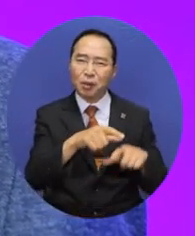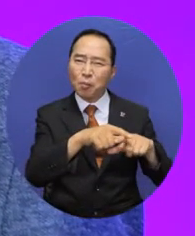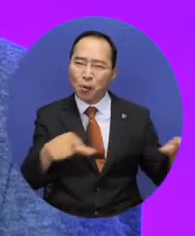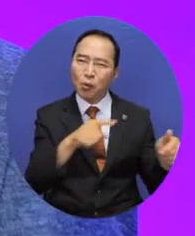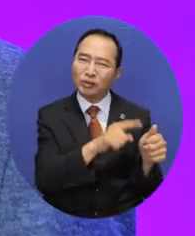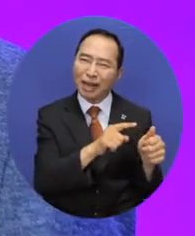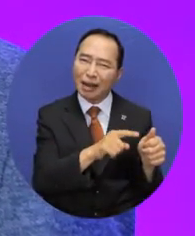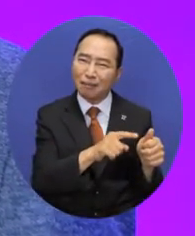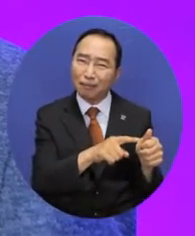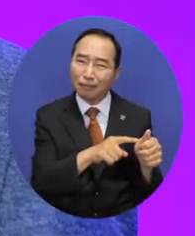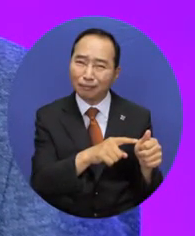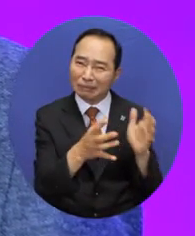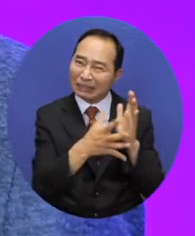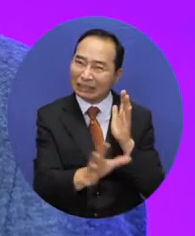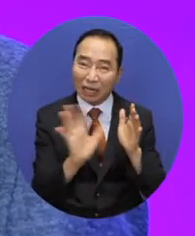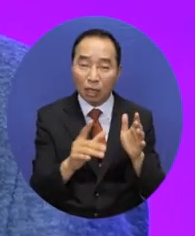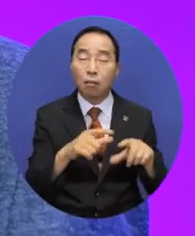정신분석의에게